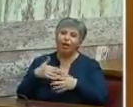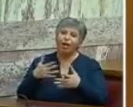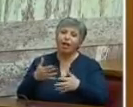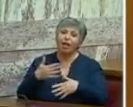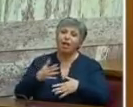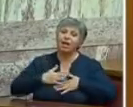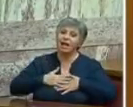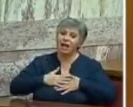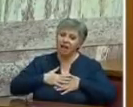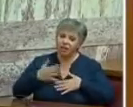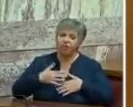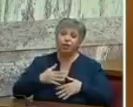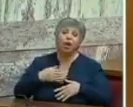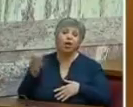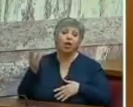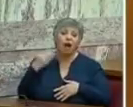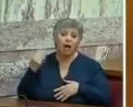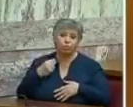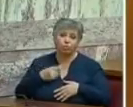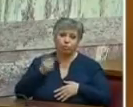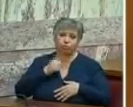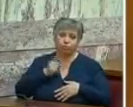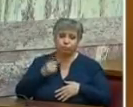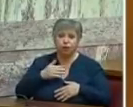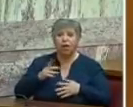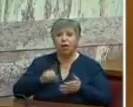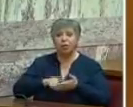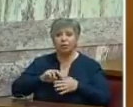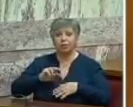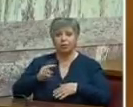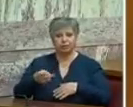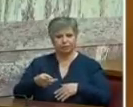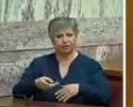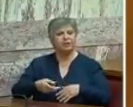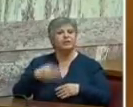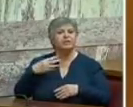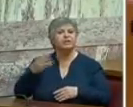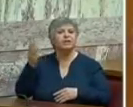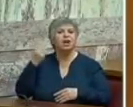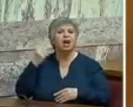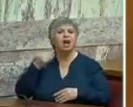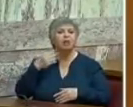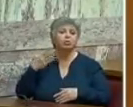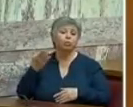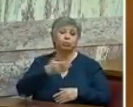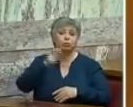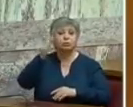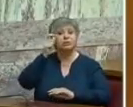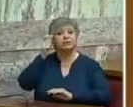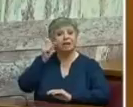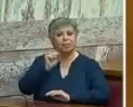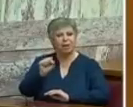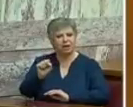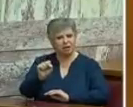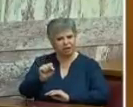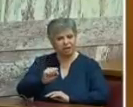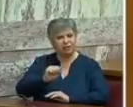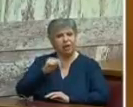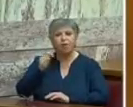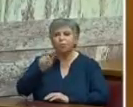πολλές ψευτιές, όπως άκουσα και μια ακροδεξιά ατζέντα από τον κύριο Σαμαρά, ο οποίος δεν έχει